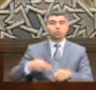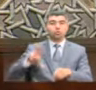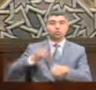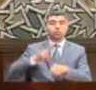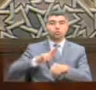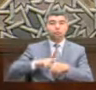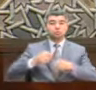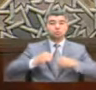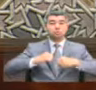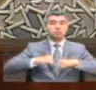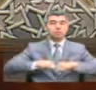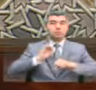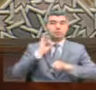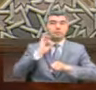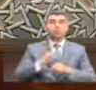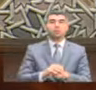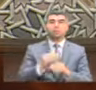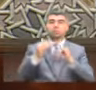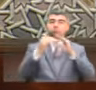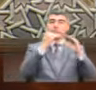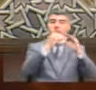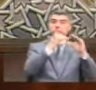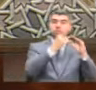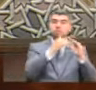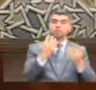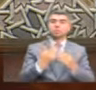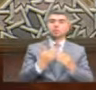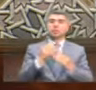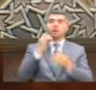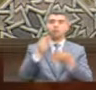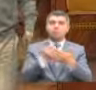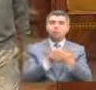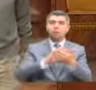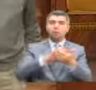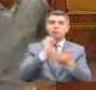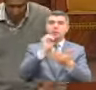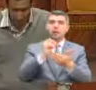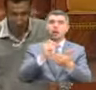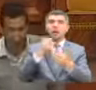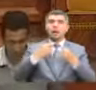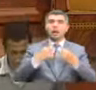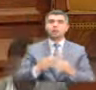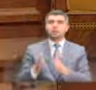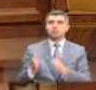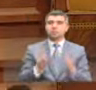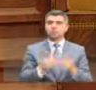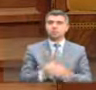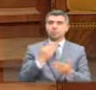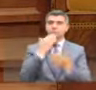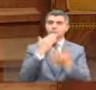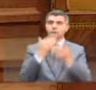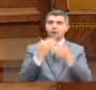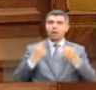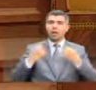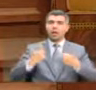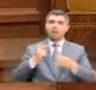تلاوة المراسلات الواردة على الرئاسة، فليتفضل مشكوراً. شكراً سيدة رئيسة.